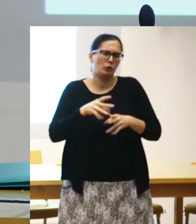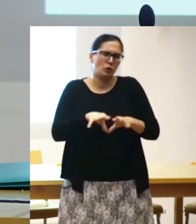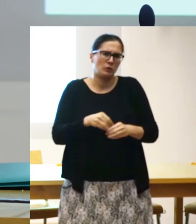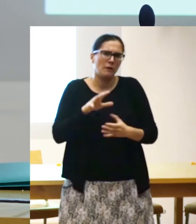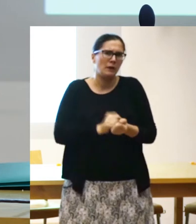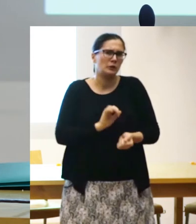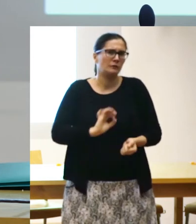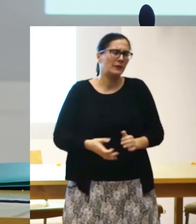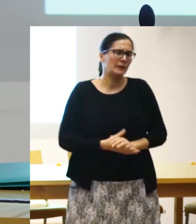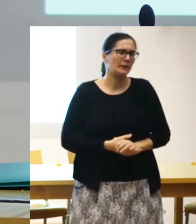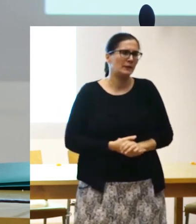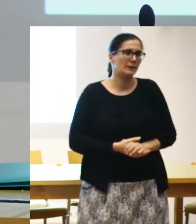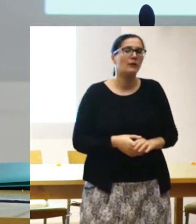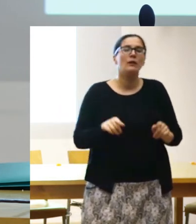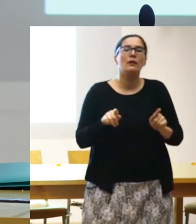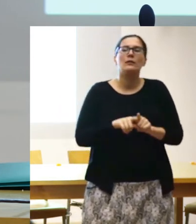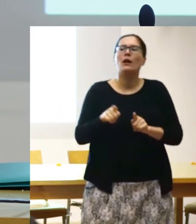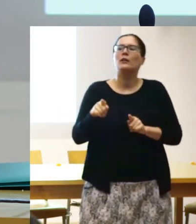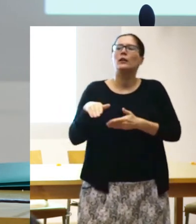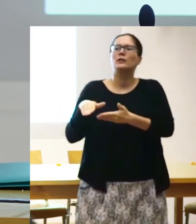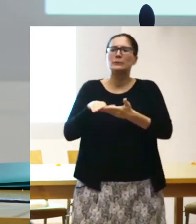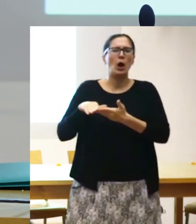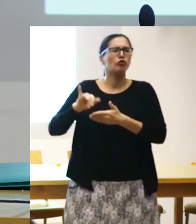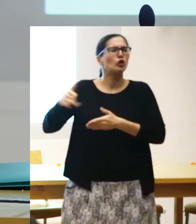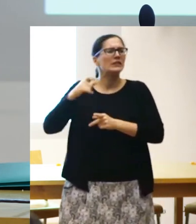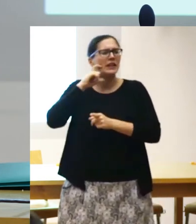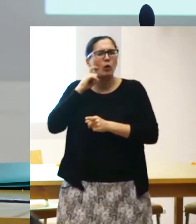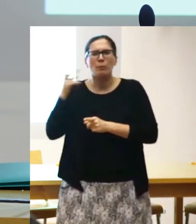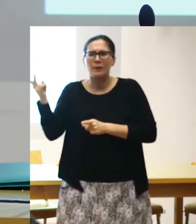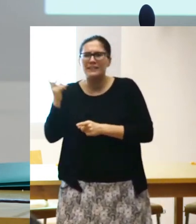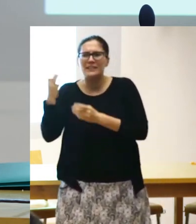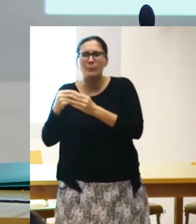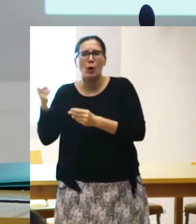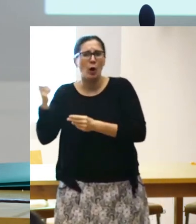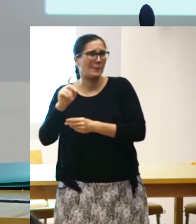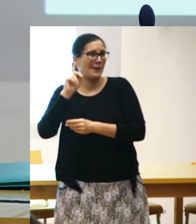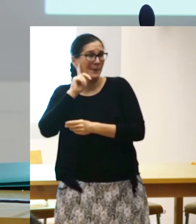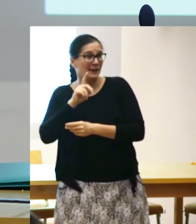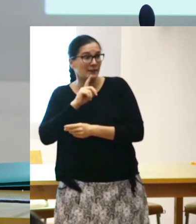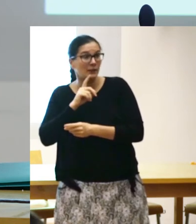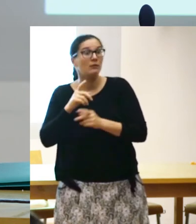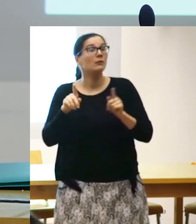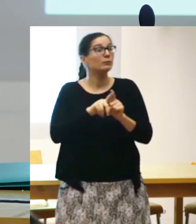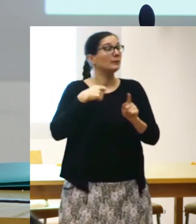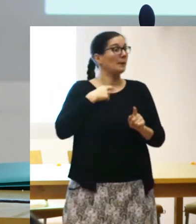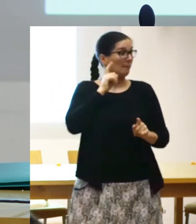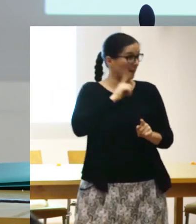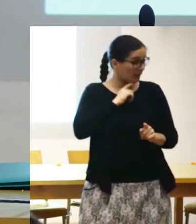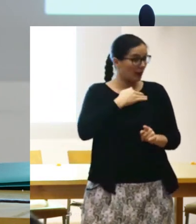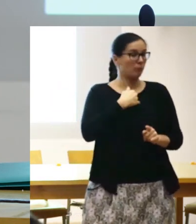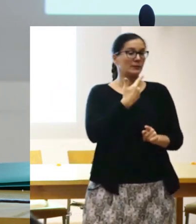tak jak tady říkali kolegyně z ceny Jindřicha Chlupeckého, že sami jsou 2 matky, tak doufám, že tím, že jsem matka 2 malých dětí